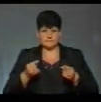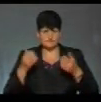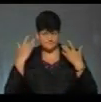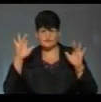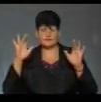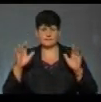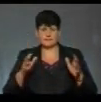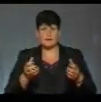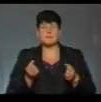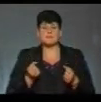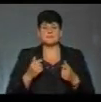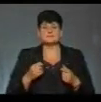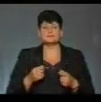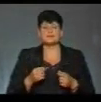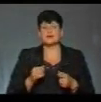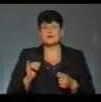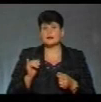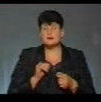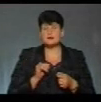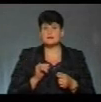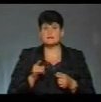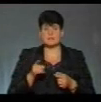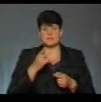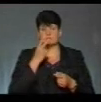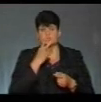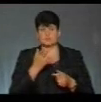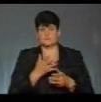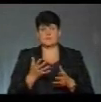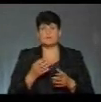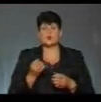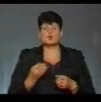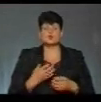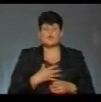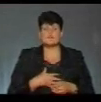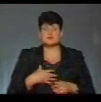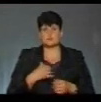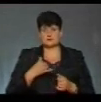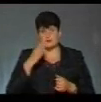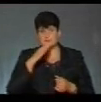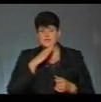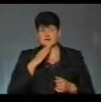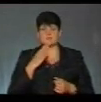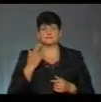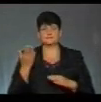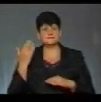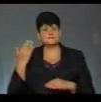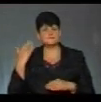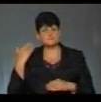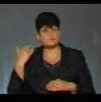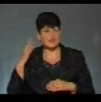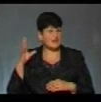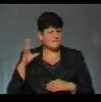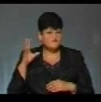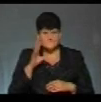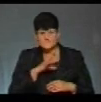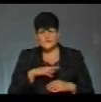плановано бути. І ви не поспостерігаєте. Просто важливо для батьків профілактика, для всіх батьків.